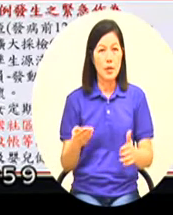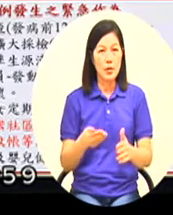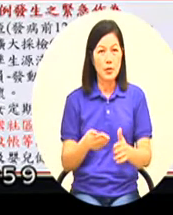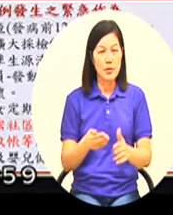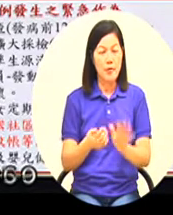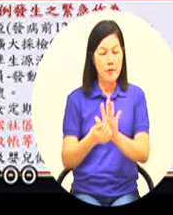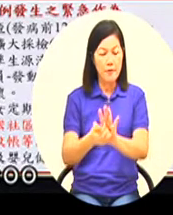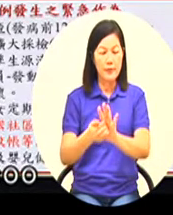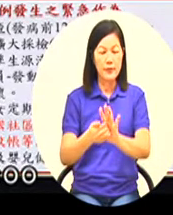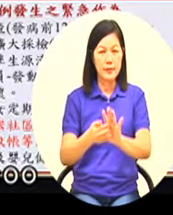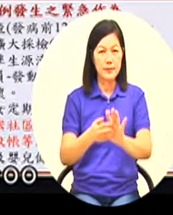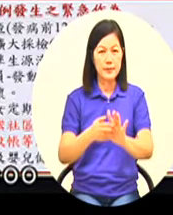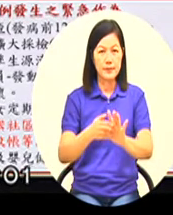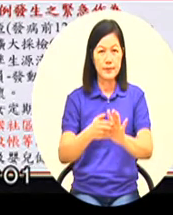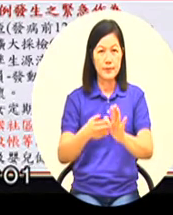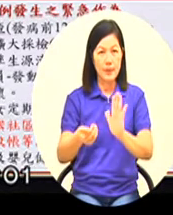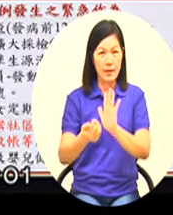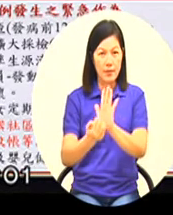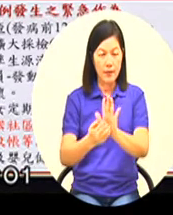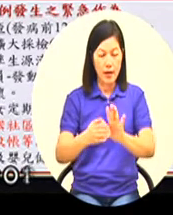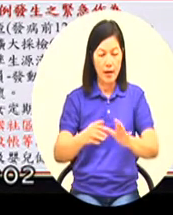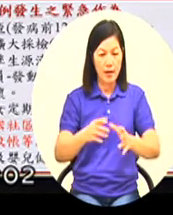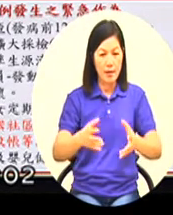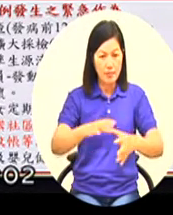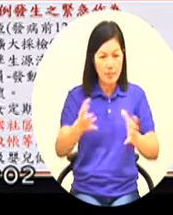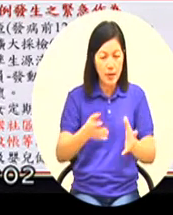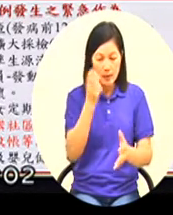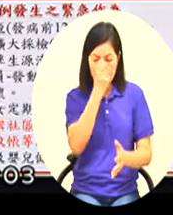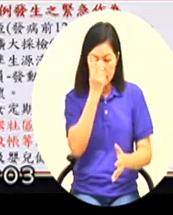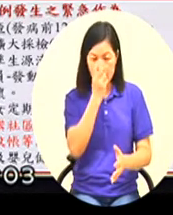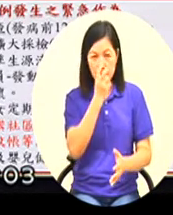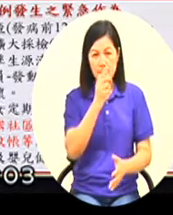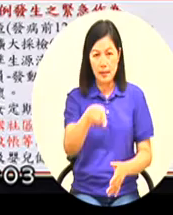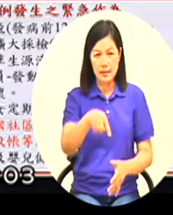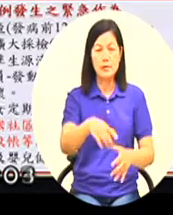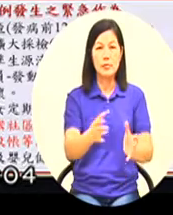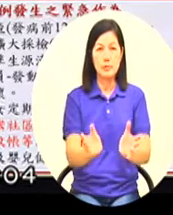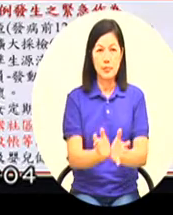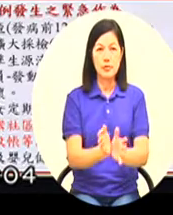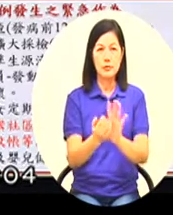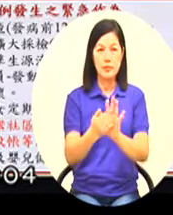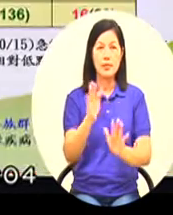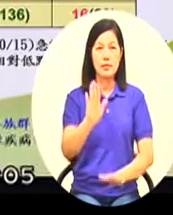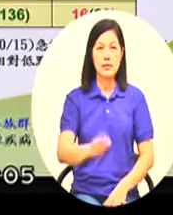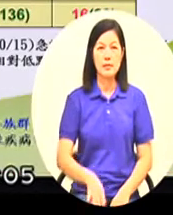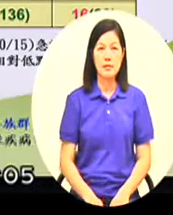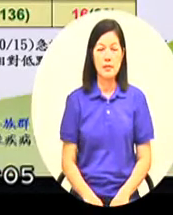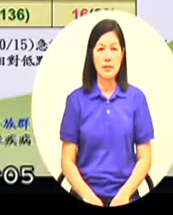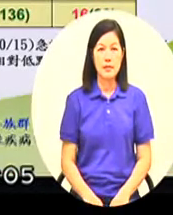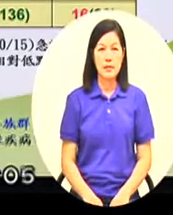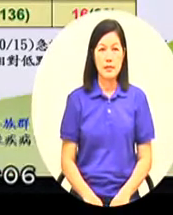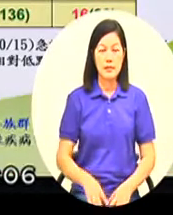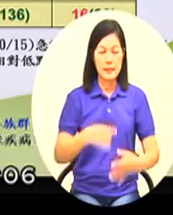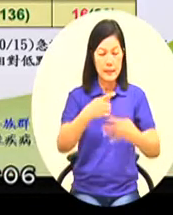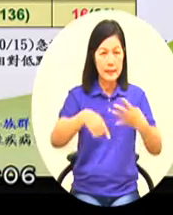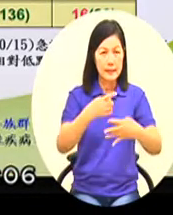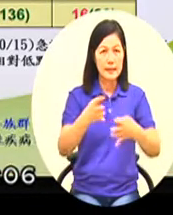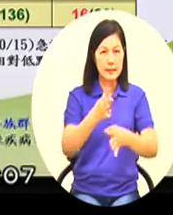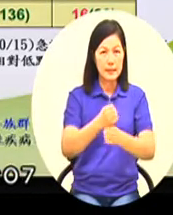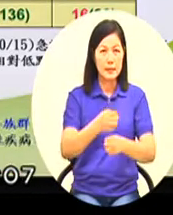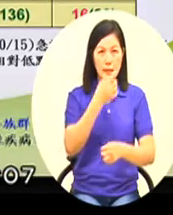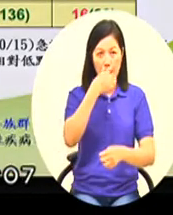防疫包、我们的相关的一些检测的部分。在季节流感防治部分，那